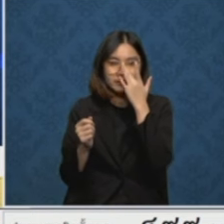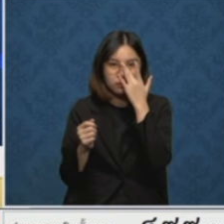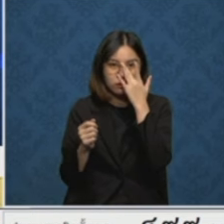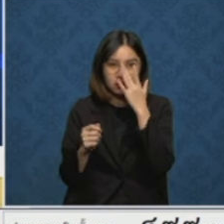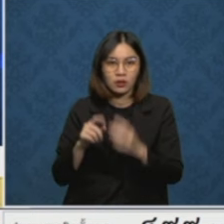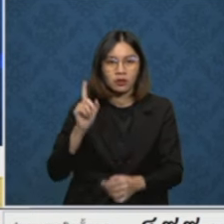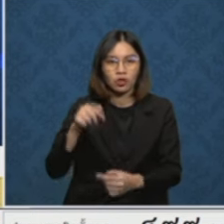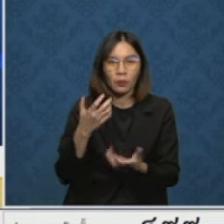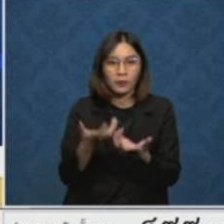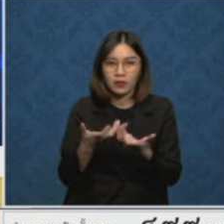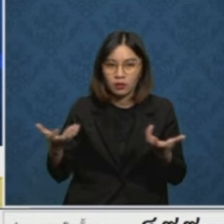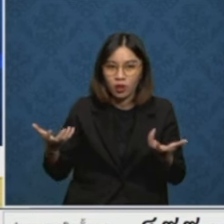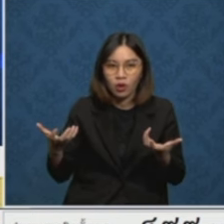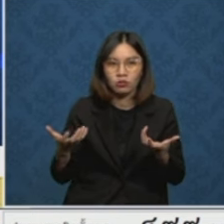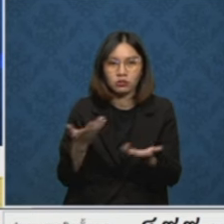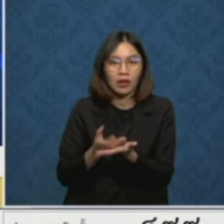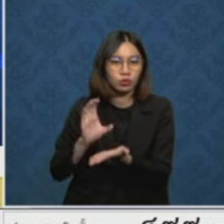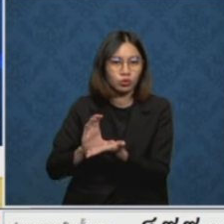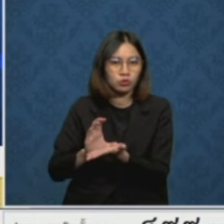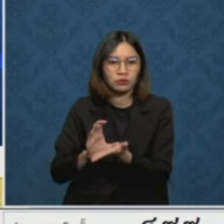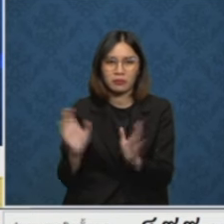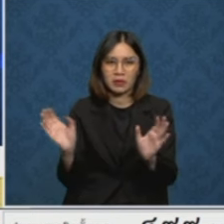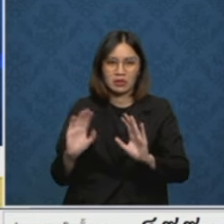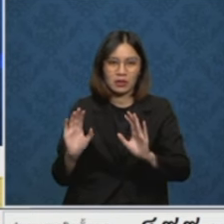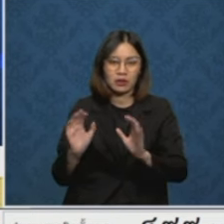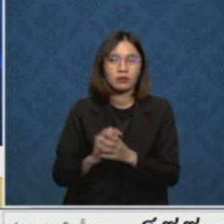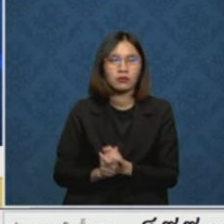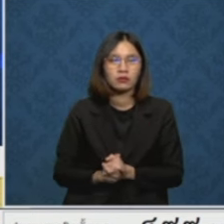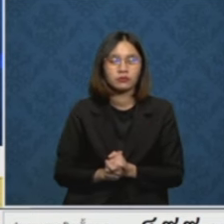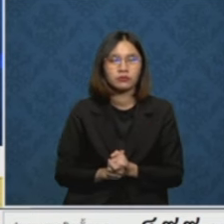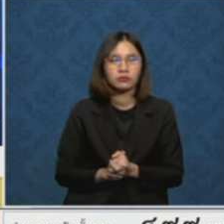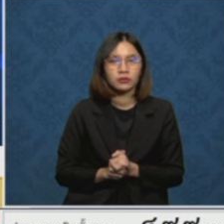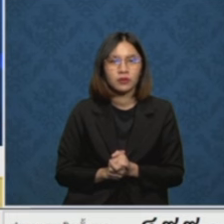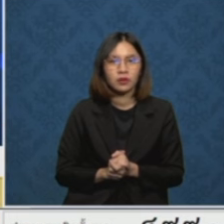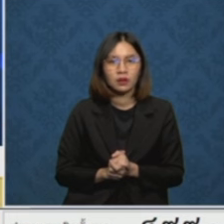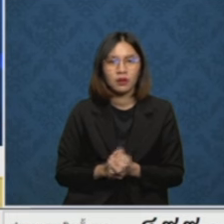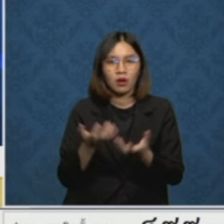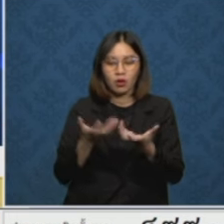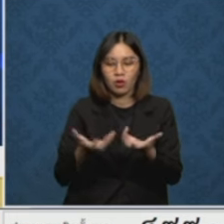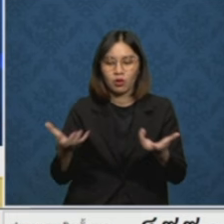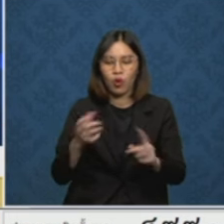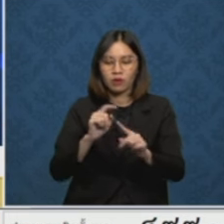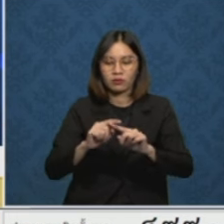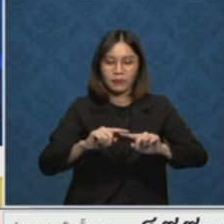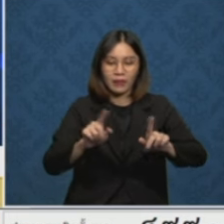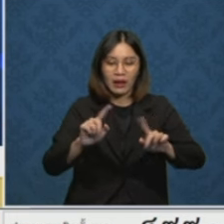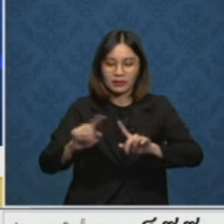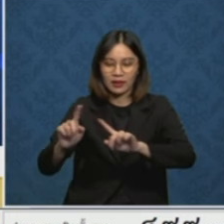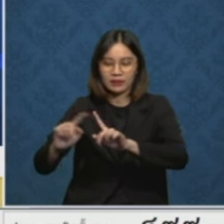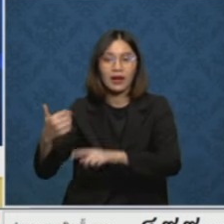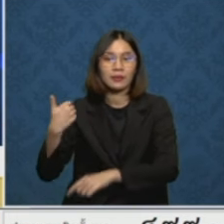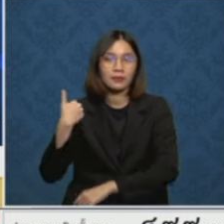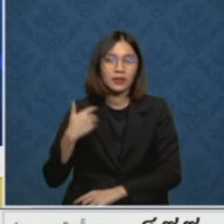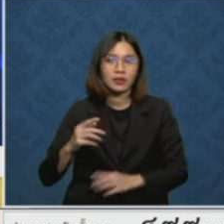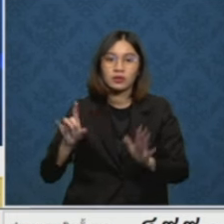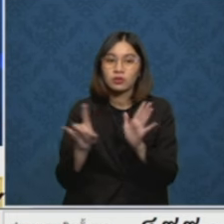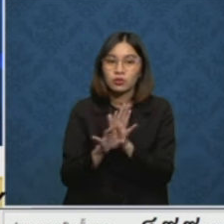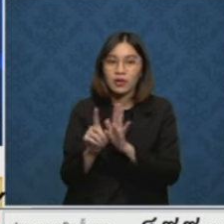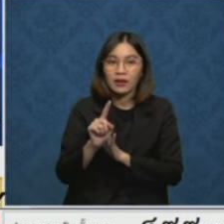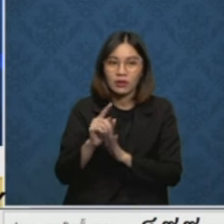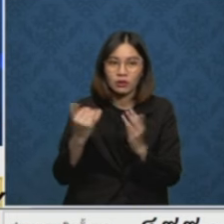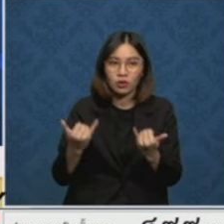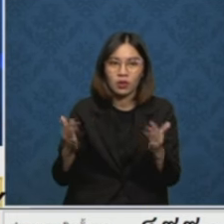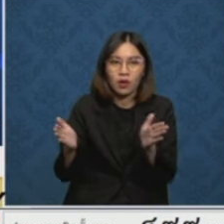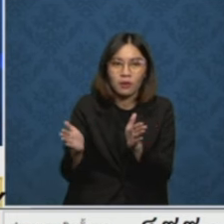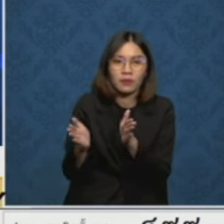ที่จะต้องเป็นสินค้าทุนเสมอไปถูกต้องไหมคะแล้วสินค้าแต่ละประเภทก็ไม่เหมือนกันอีกสุดท้ายนะคะท่านก็เอามารวม